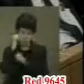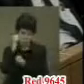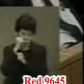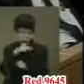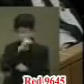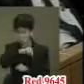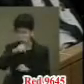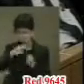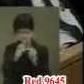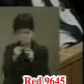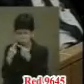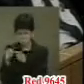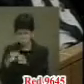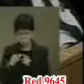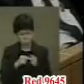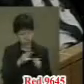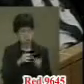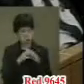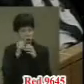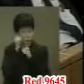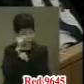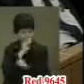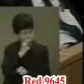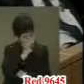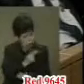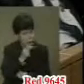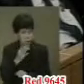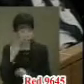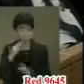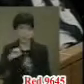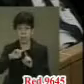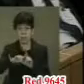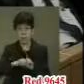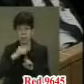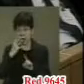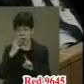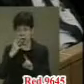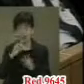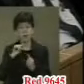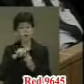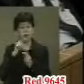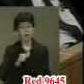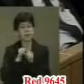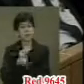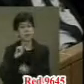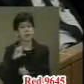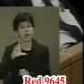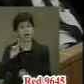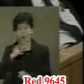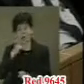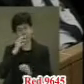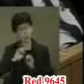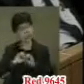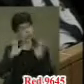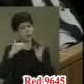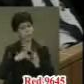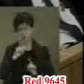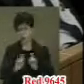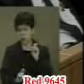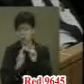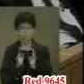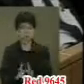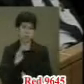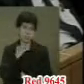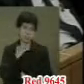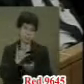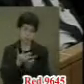มต่างกรรมต่างวาระหลายครั้งเหตุการณ์พฤษภา2535นี่ปรากฏการเป็นอย่างดีมีคนตาย